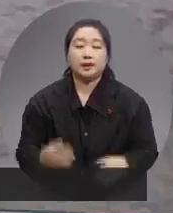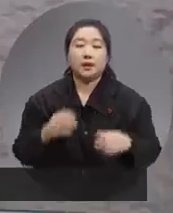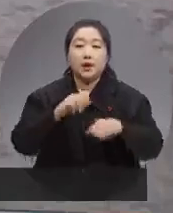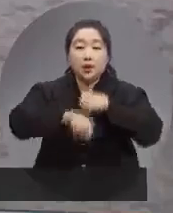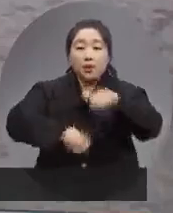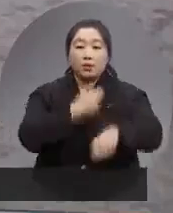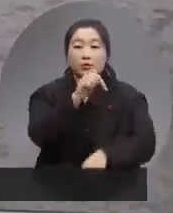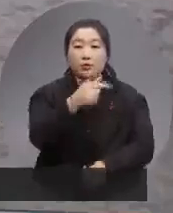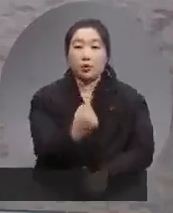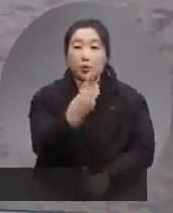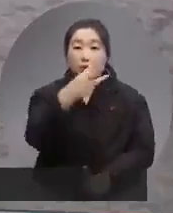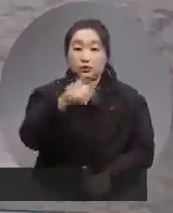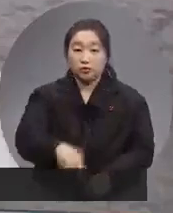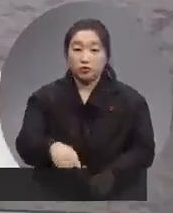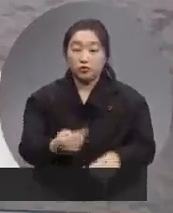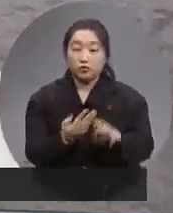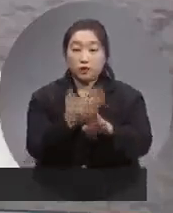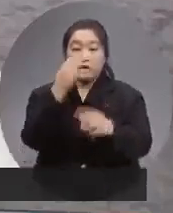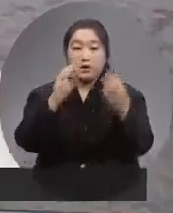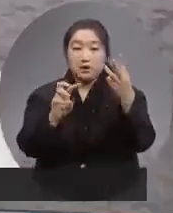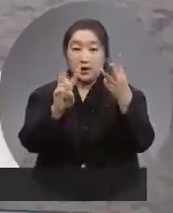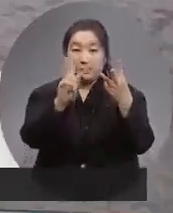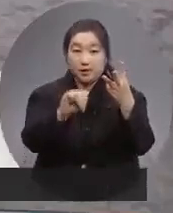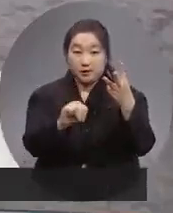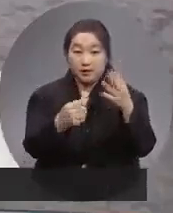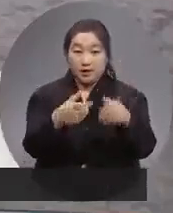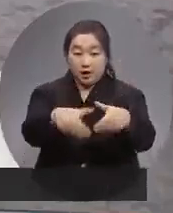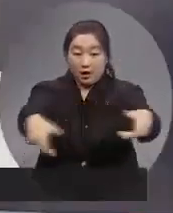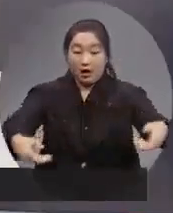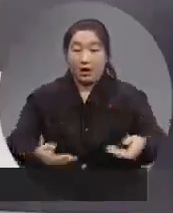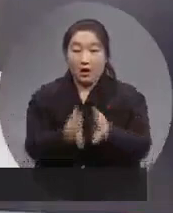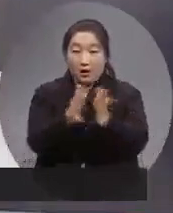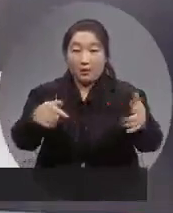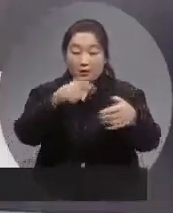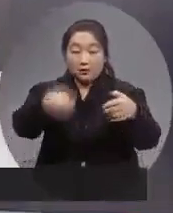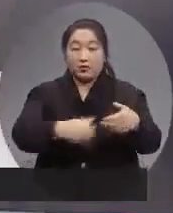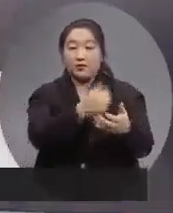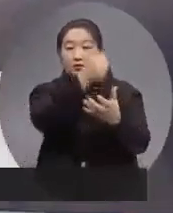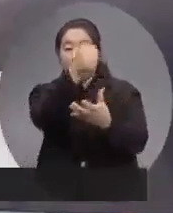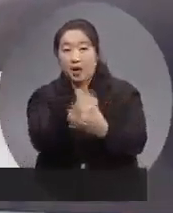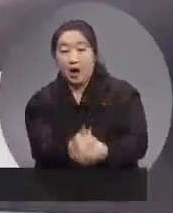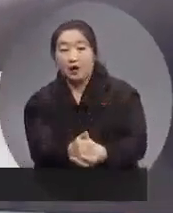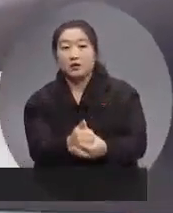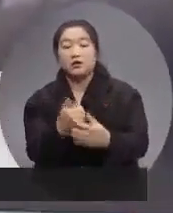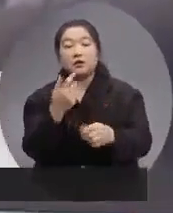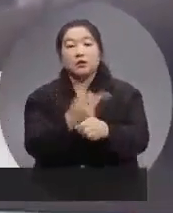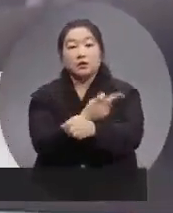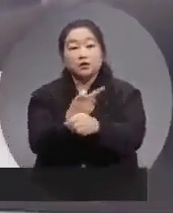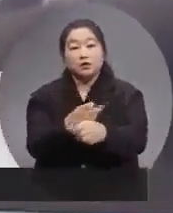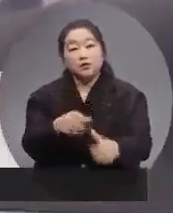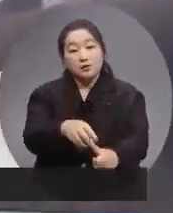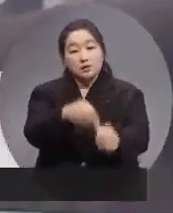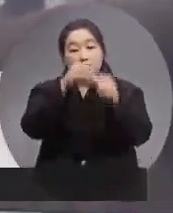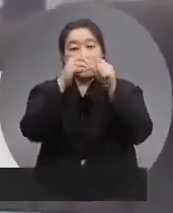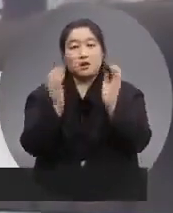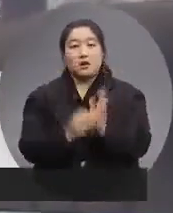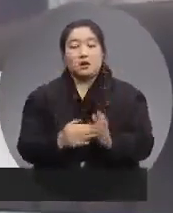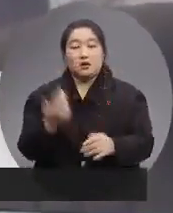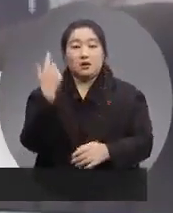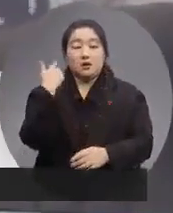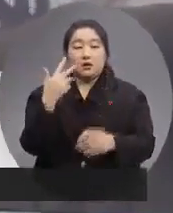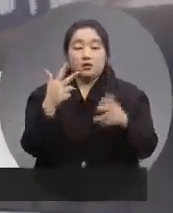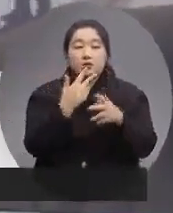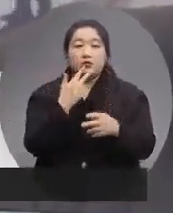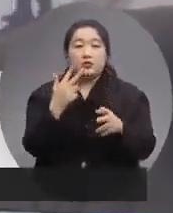야생동물인 노루가 지상 3M 높이의 아파트 조형물에 빠졌다가 반나절이 지나서야 구조됐습니다 지난 주말